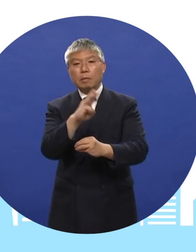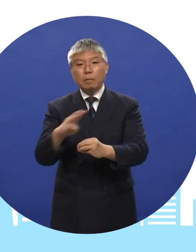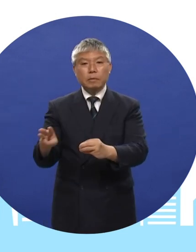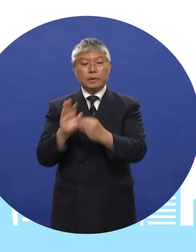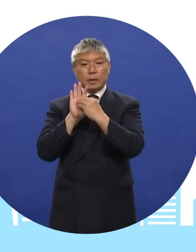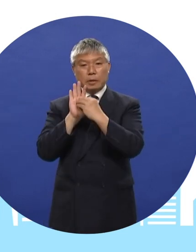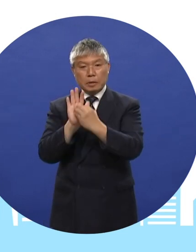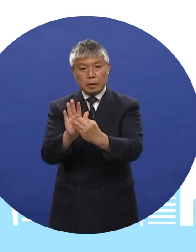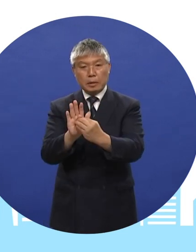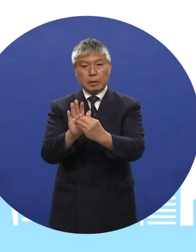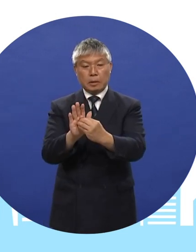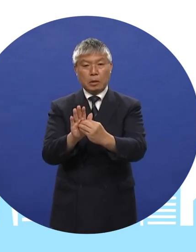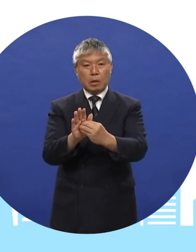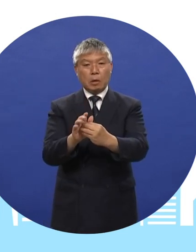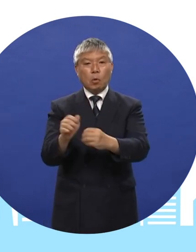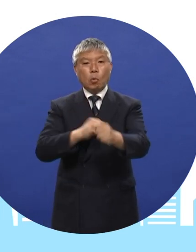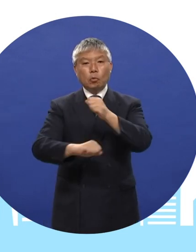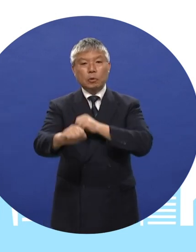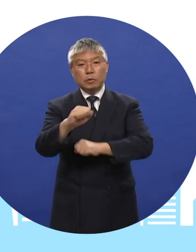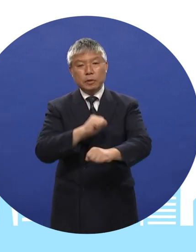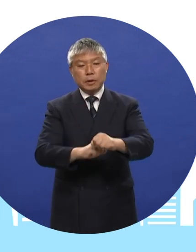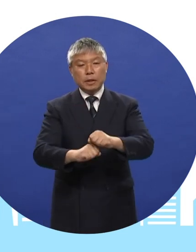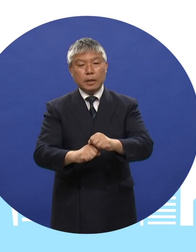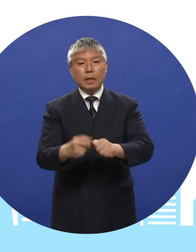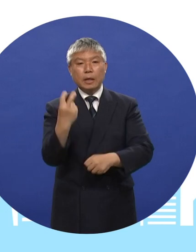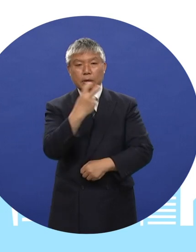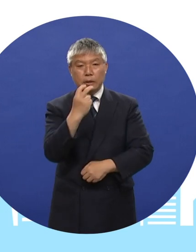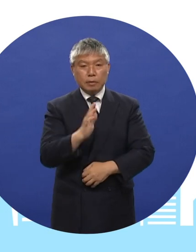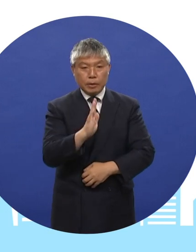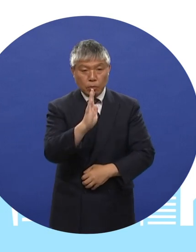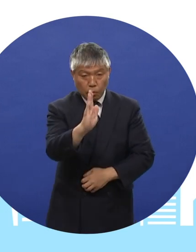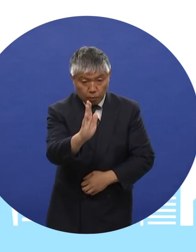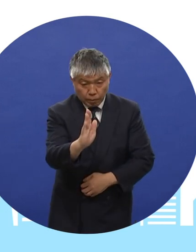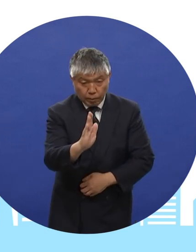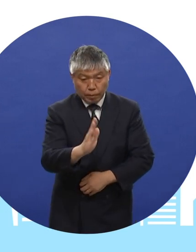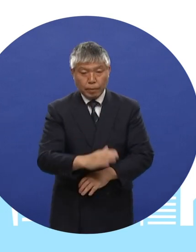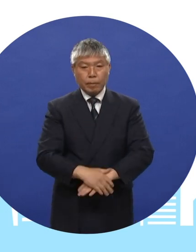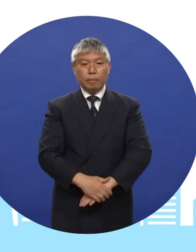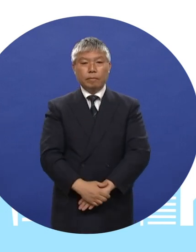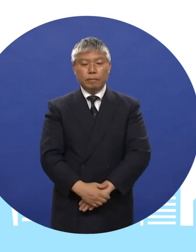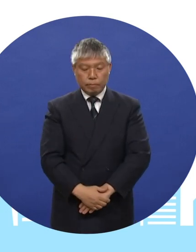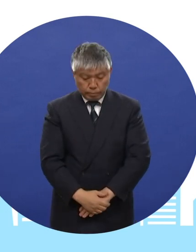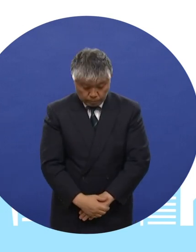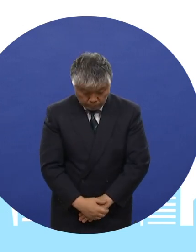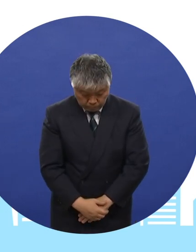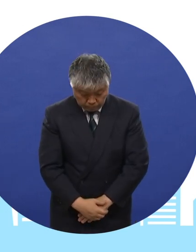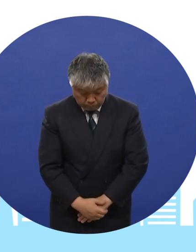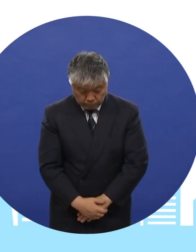込みしながら災害時の行動などについて確認しましょう。